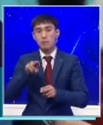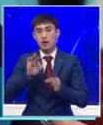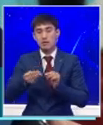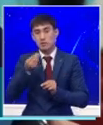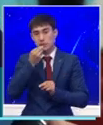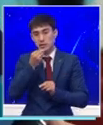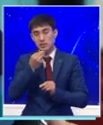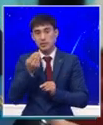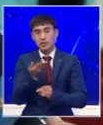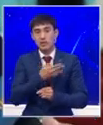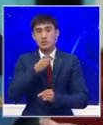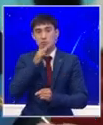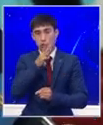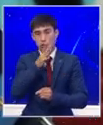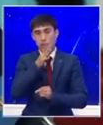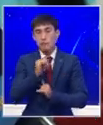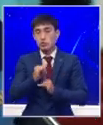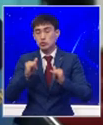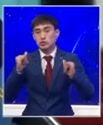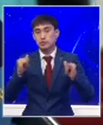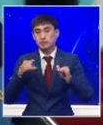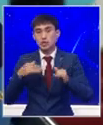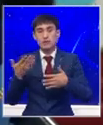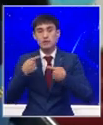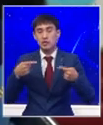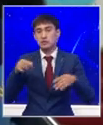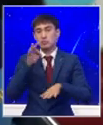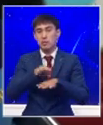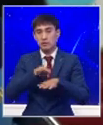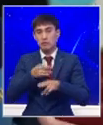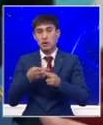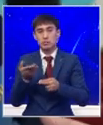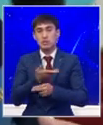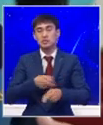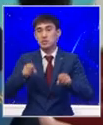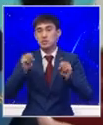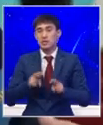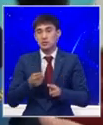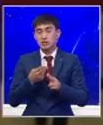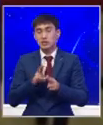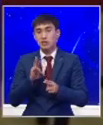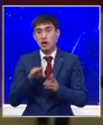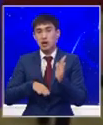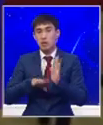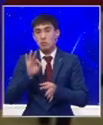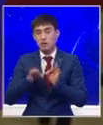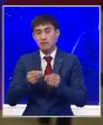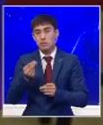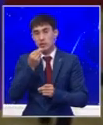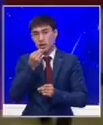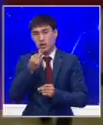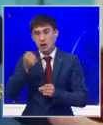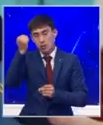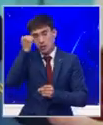эпоху очень большое развитие ожирения всяких заболеваний А поэтому я специализируюсь на правильном питани